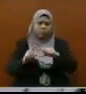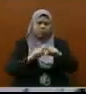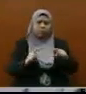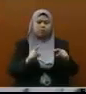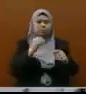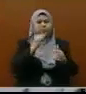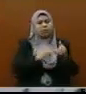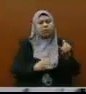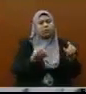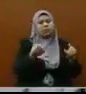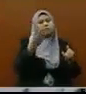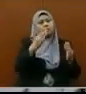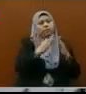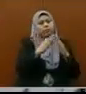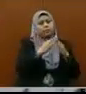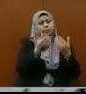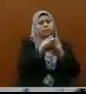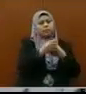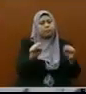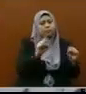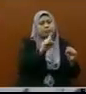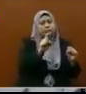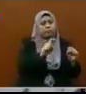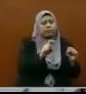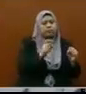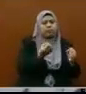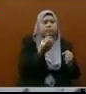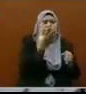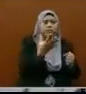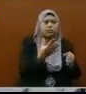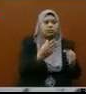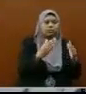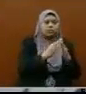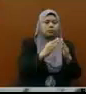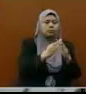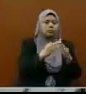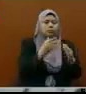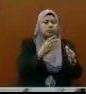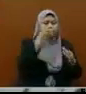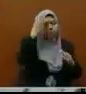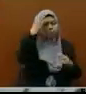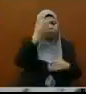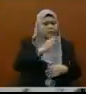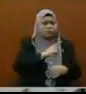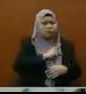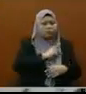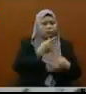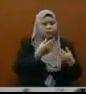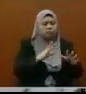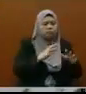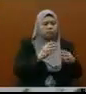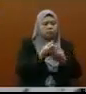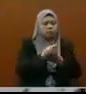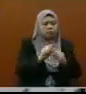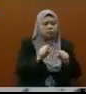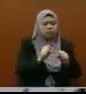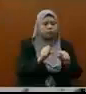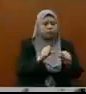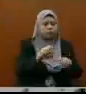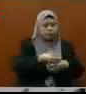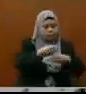banyak rumah Selangorku yang berjaya disiapkan dan berapa banyak pula rumah Selangorku yang telah pun diduduki dan juga telah diberikan kunci